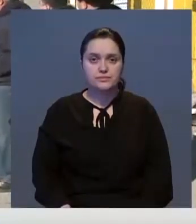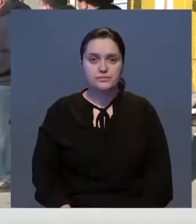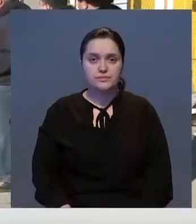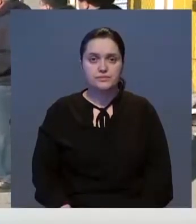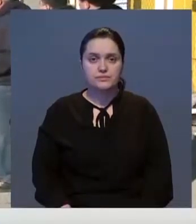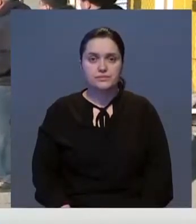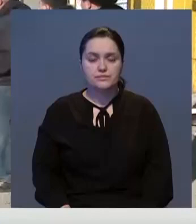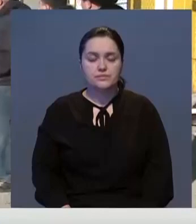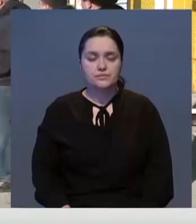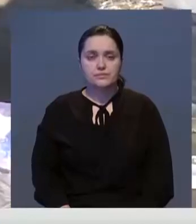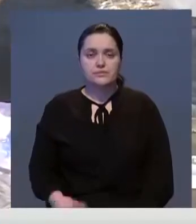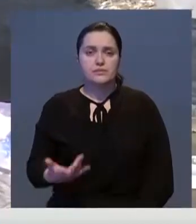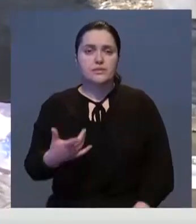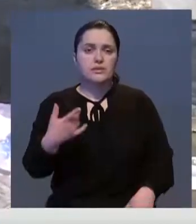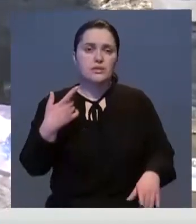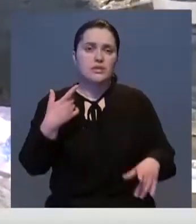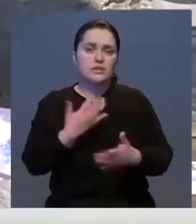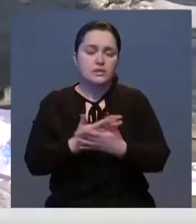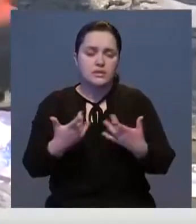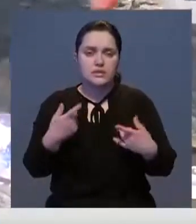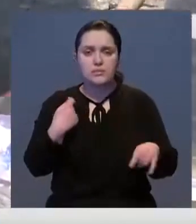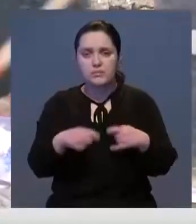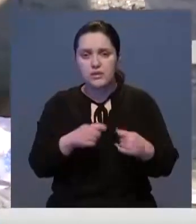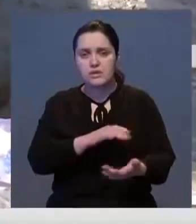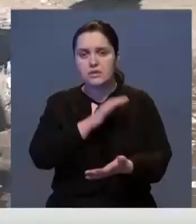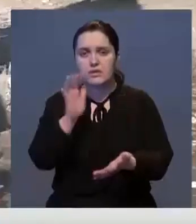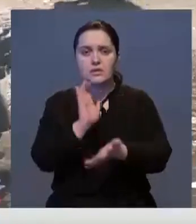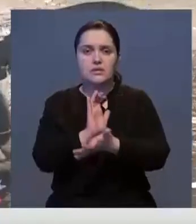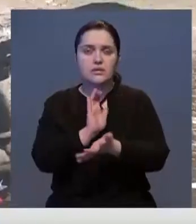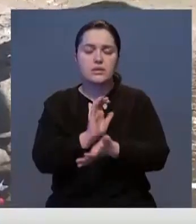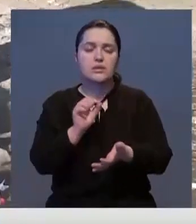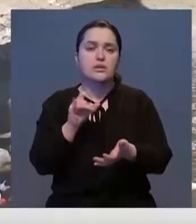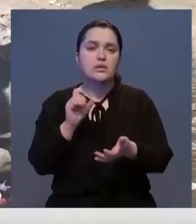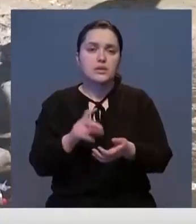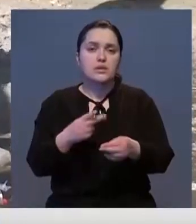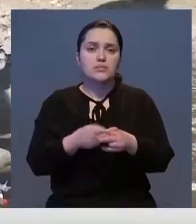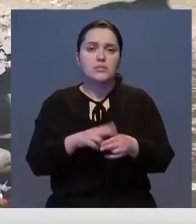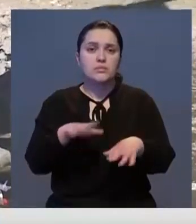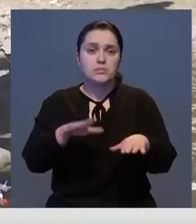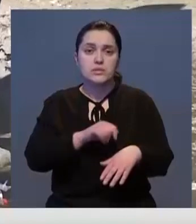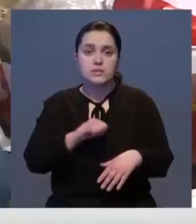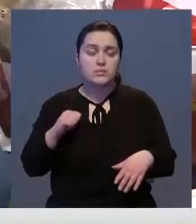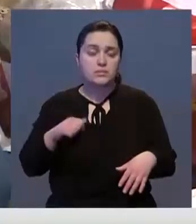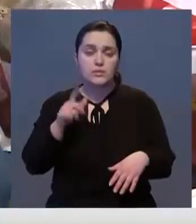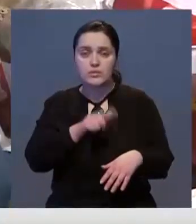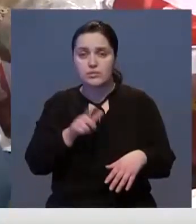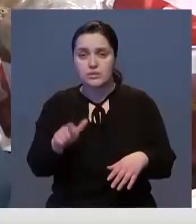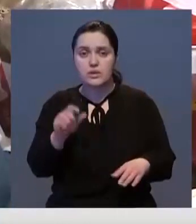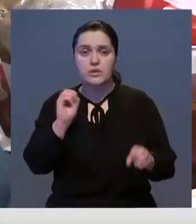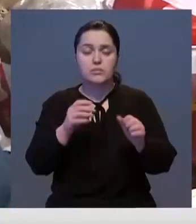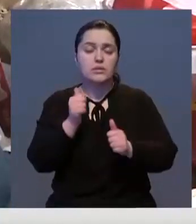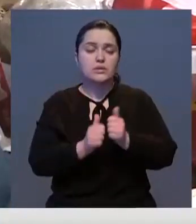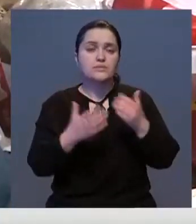Полиэтилен, пластик, макулатура и пищевые отходы. Такие стихийные свалки в Аральске не редкость. Создают их местные жители сами. Практически